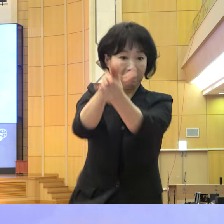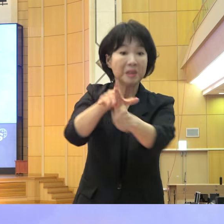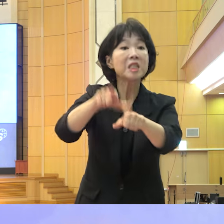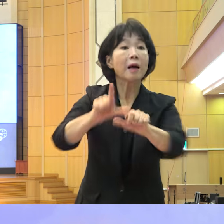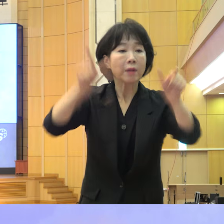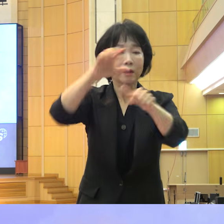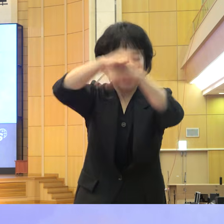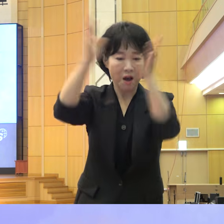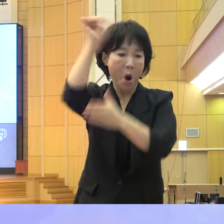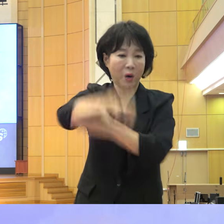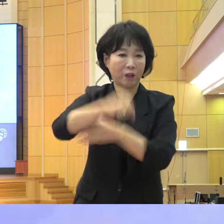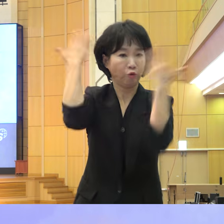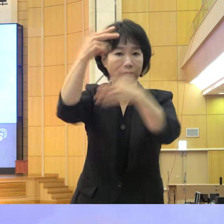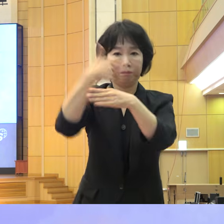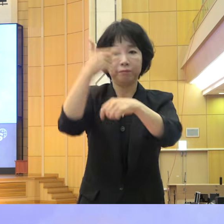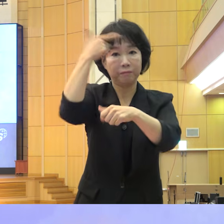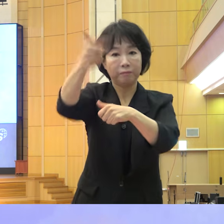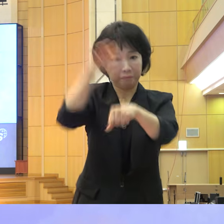시간을 주었어요.